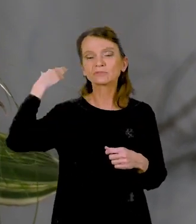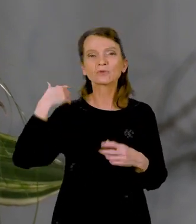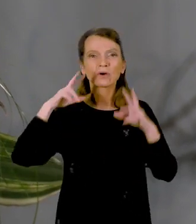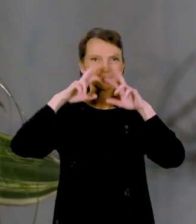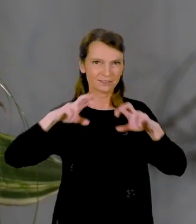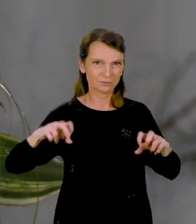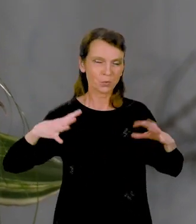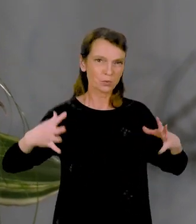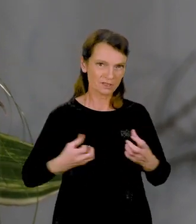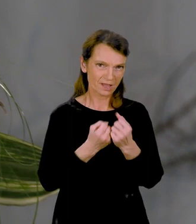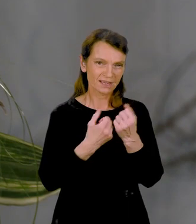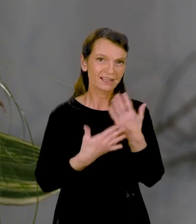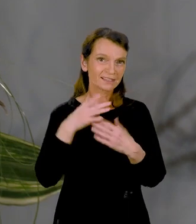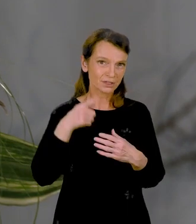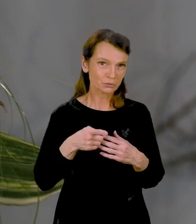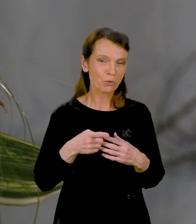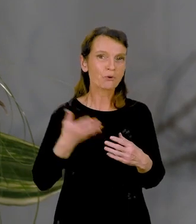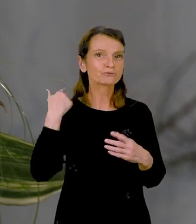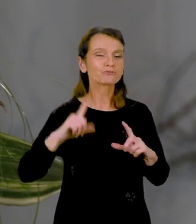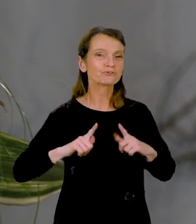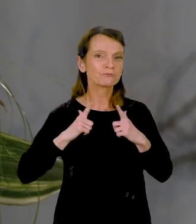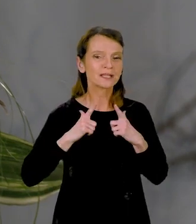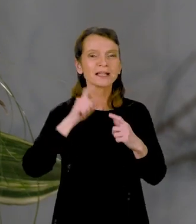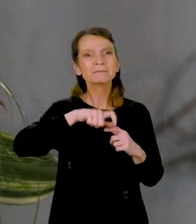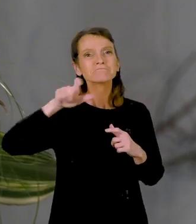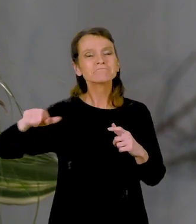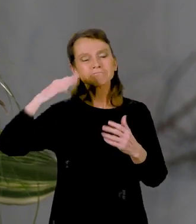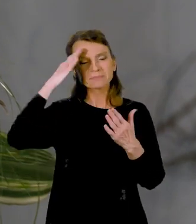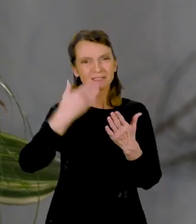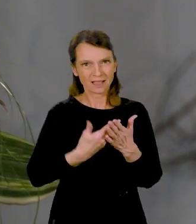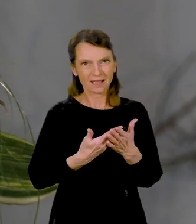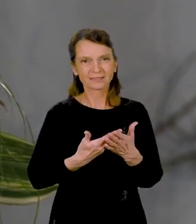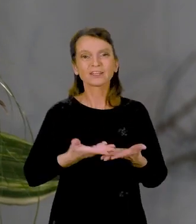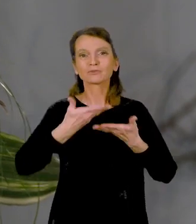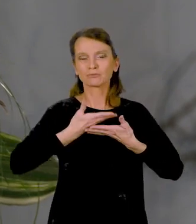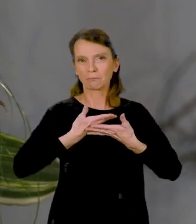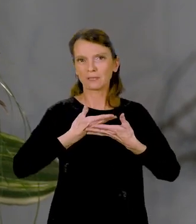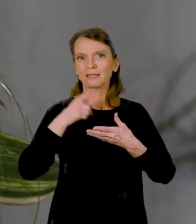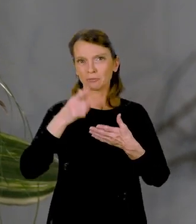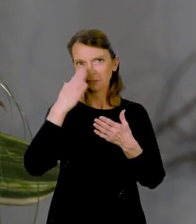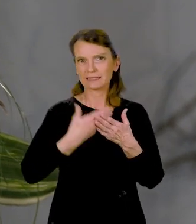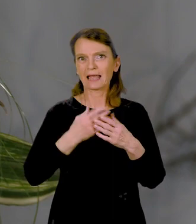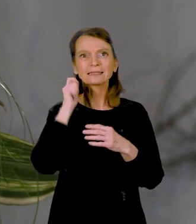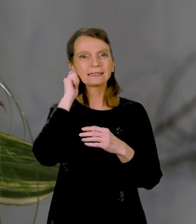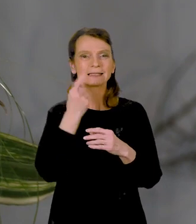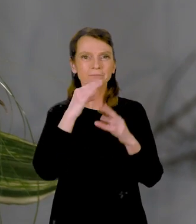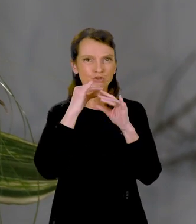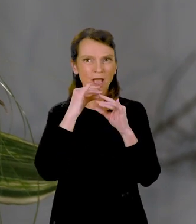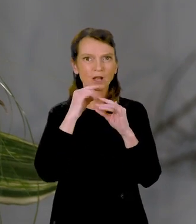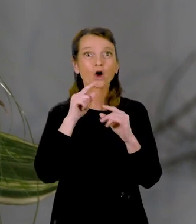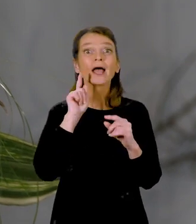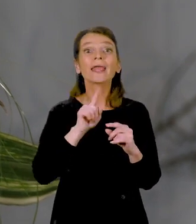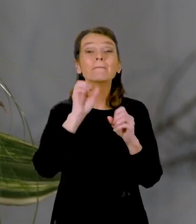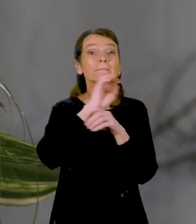zato živeli prejemniki priznanja Deklica s piščalko, ter v to prepričali tudi tiste, ki ne poznajo